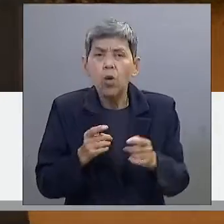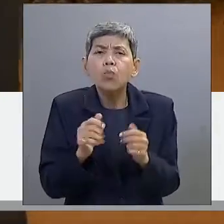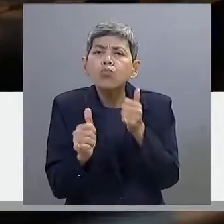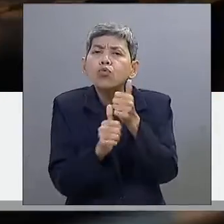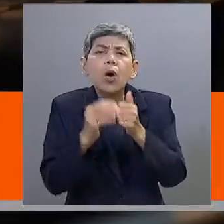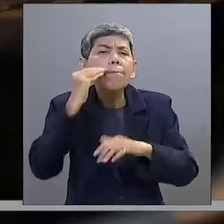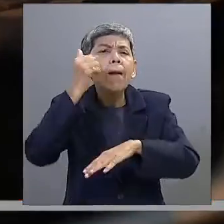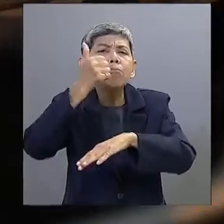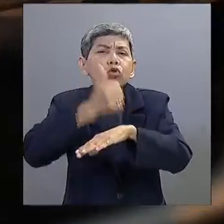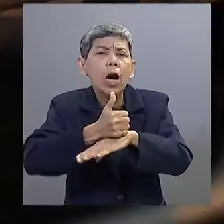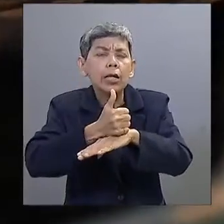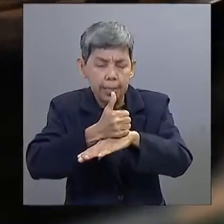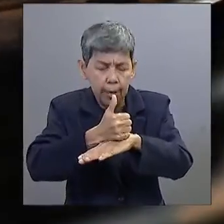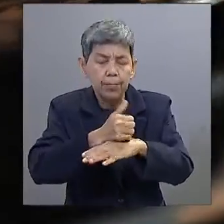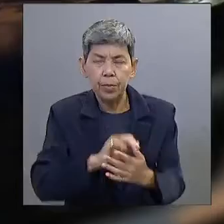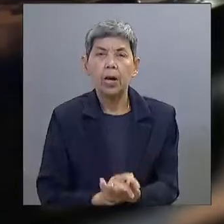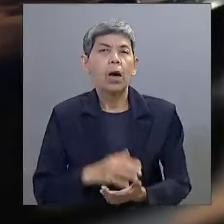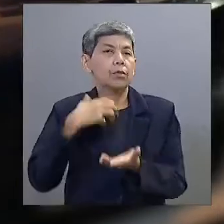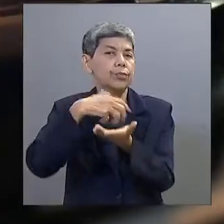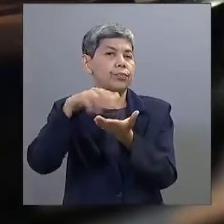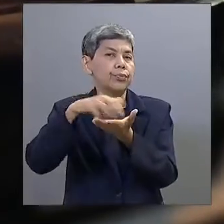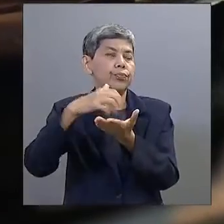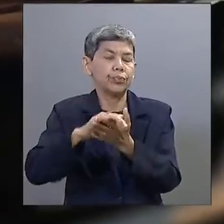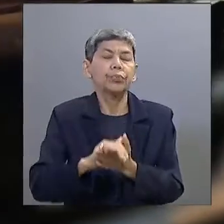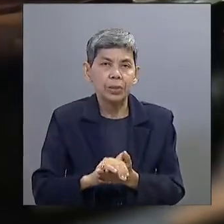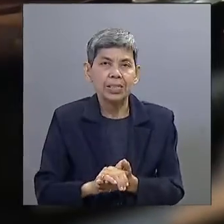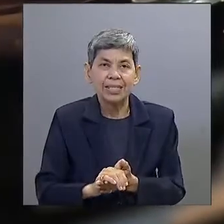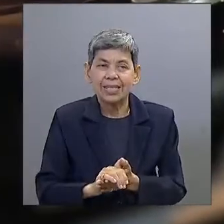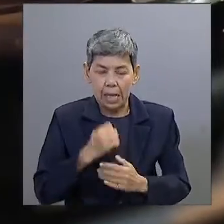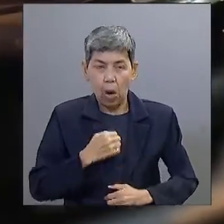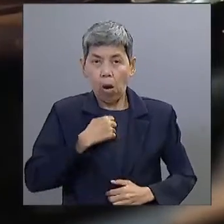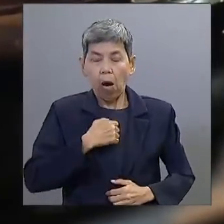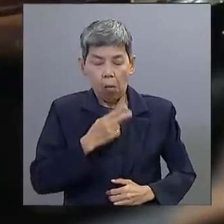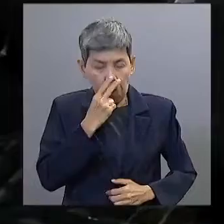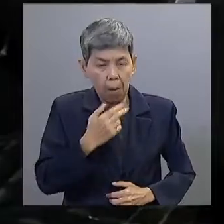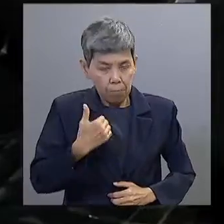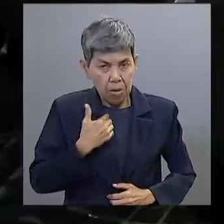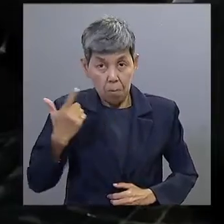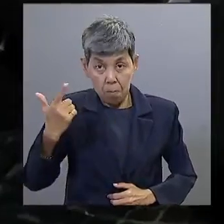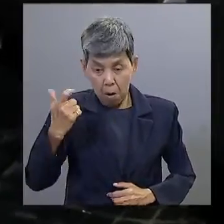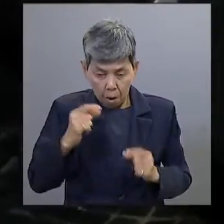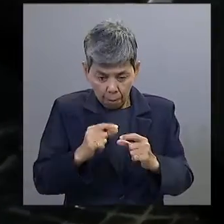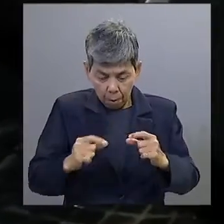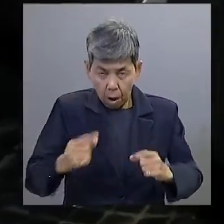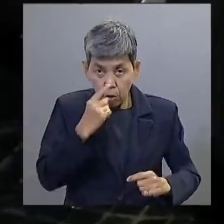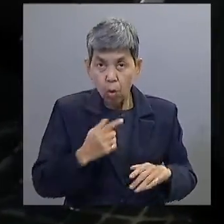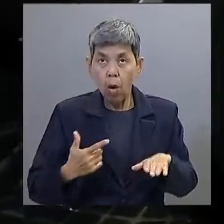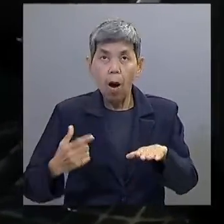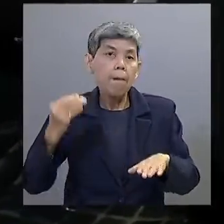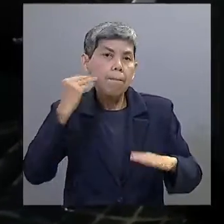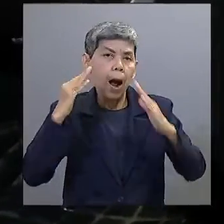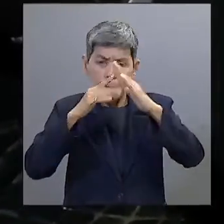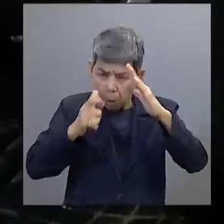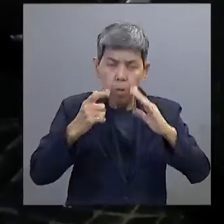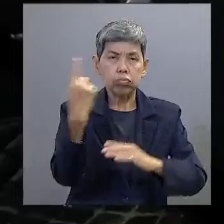ผู้ใหญ่บ้านหมู่ที่ 6ตำบลวังมะปรางเหนือบอกว่าในเหตุการณ์ครั้งนี้มีกระสุนปืนไปถูกฝาบ้านของ